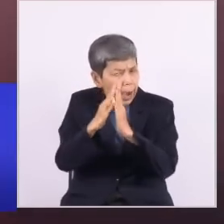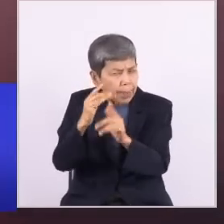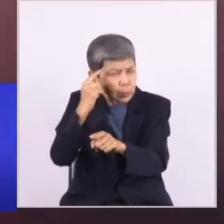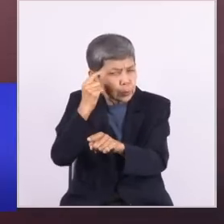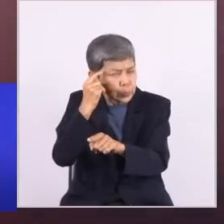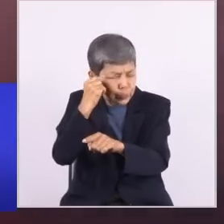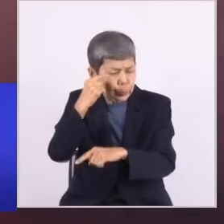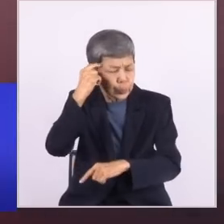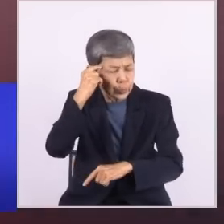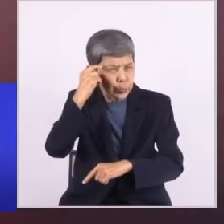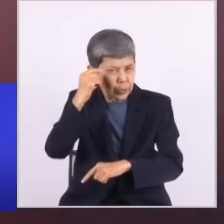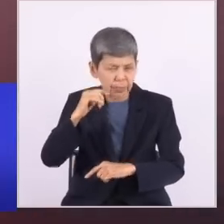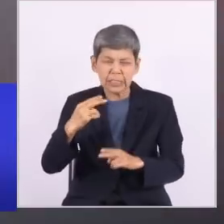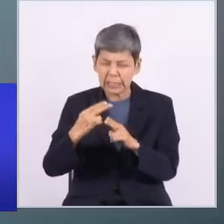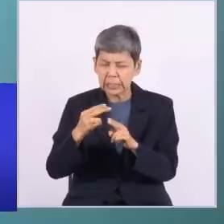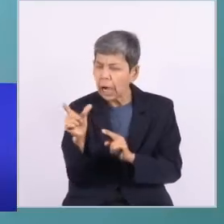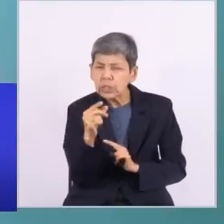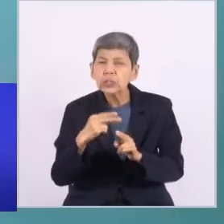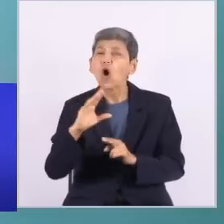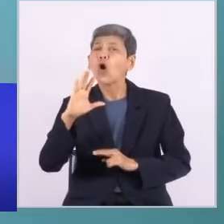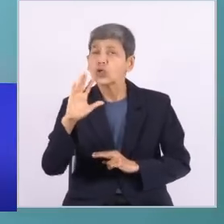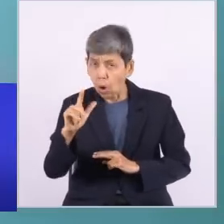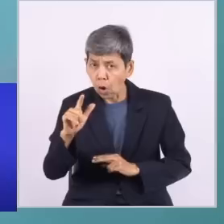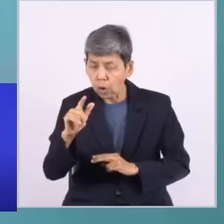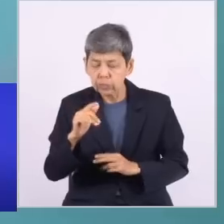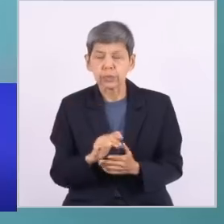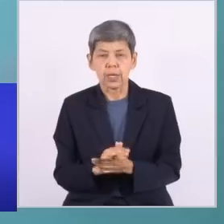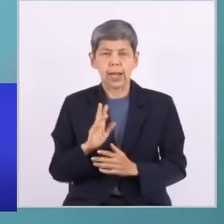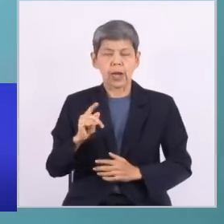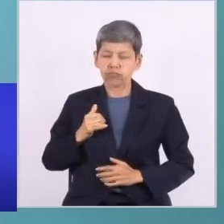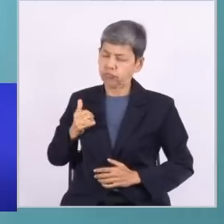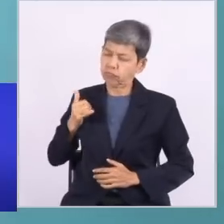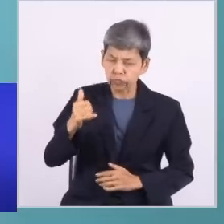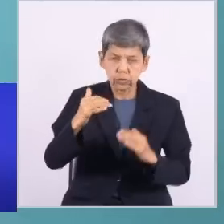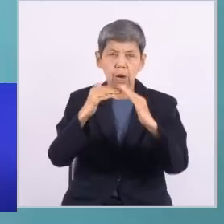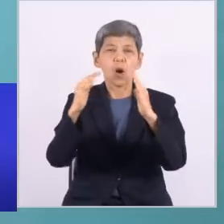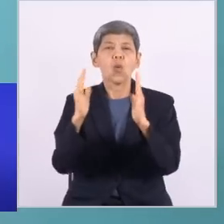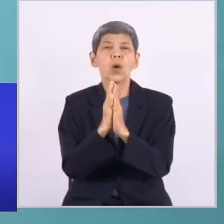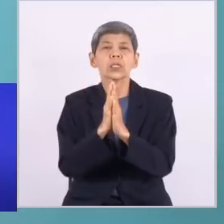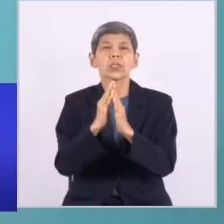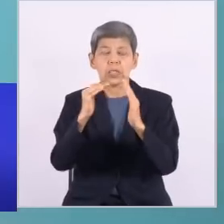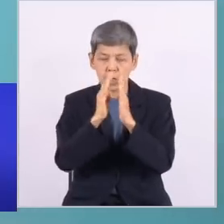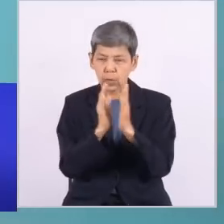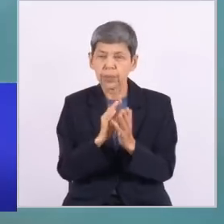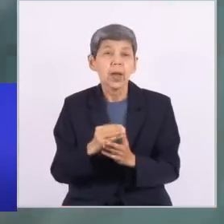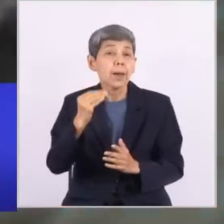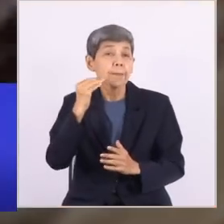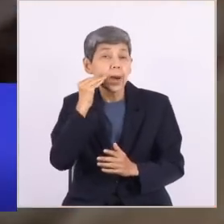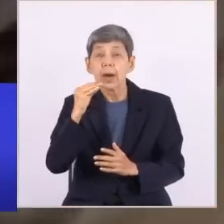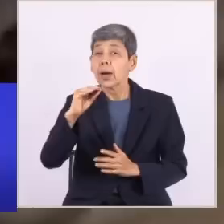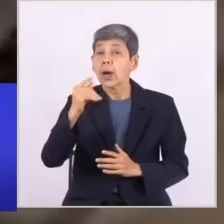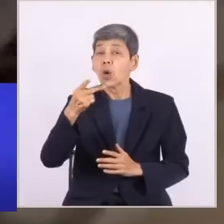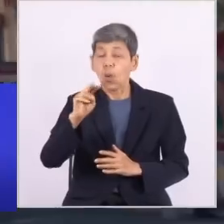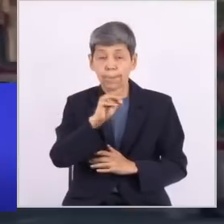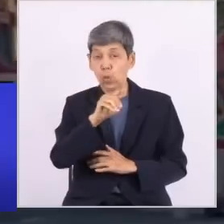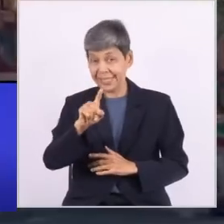มาจากไหนอย่างไรใช่ไหม เพราะว่ามีชื่อย่อออกมาได ้ใช่ใช่ใช ่ใช ่นักข่าวก็ลงไปยังที่วัดโพศีนะอยู่ที่บ้านโคกสูงหมู่ที่1